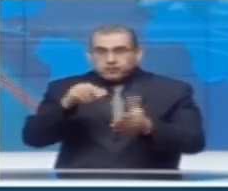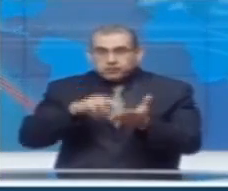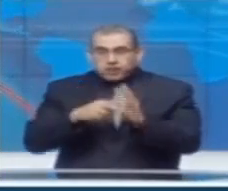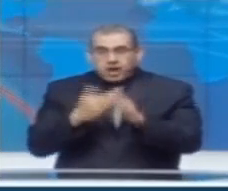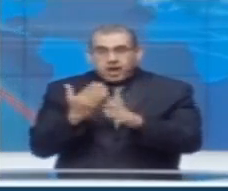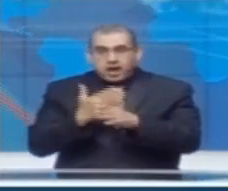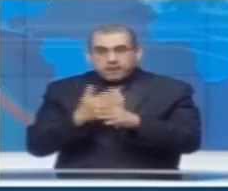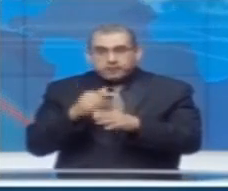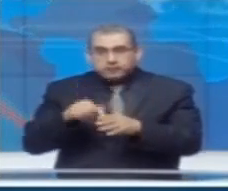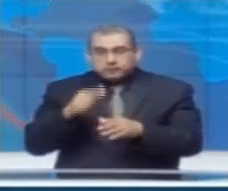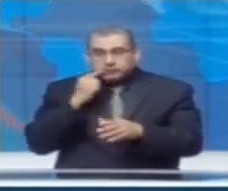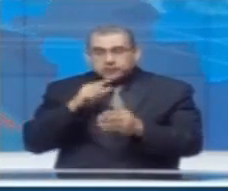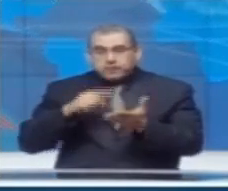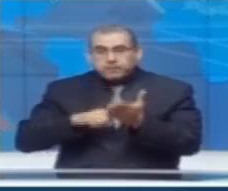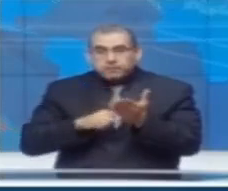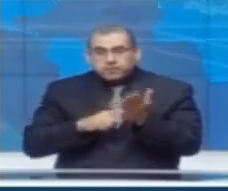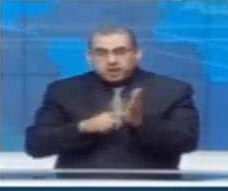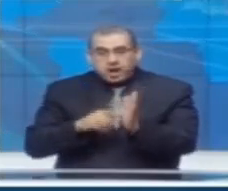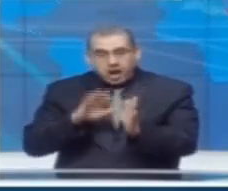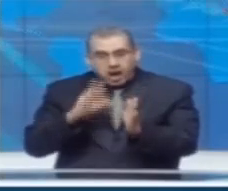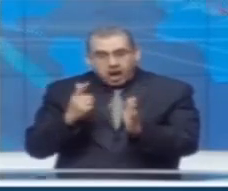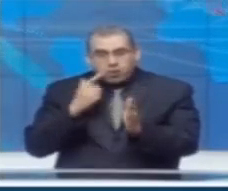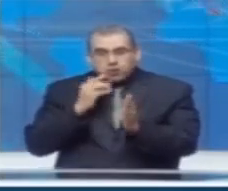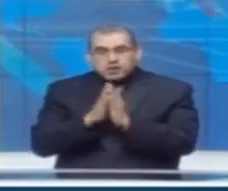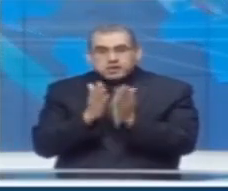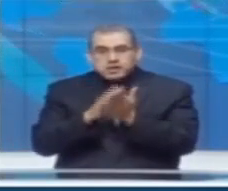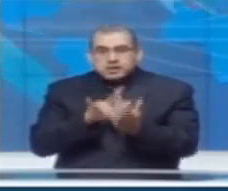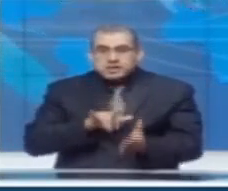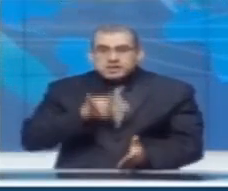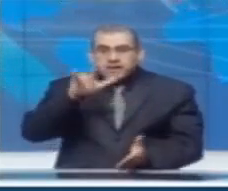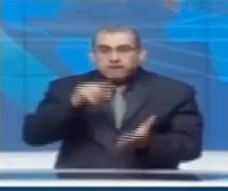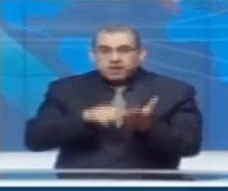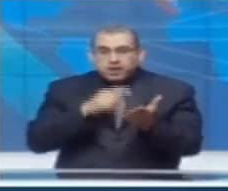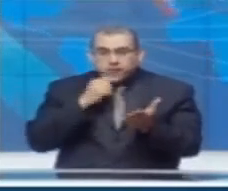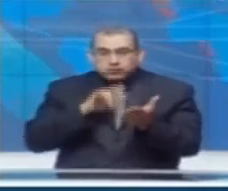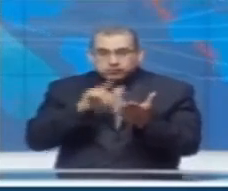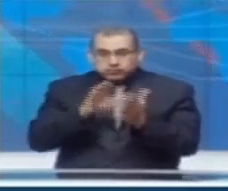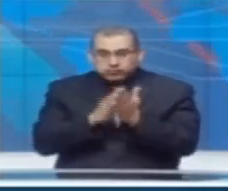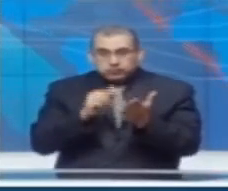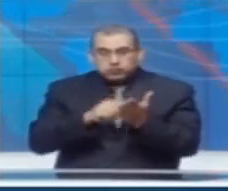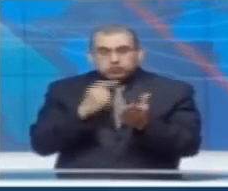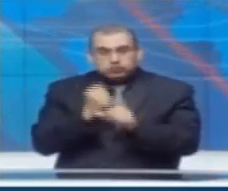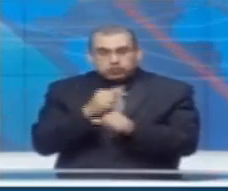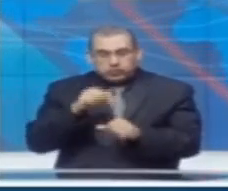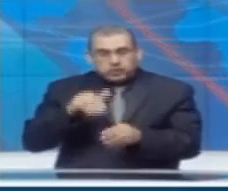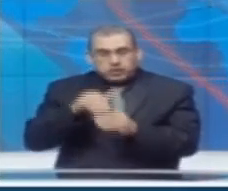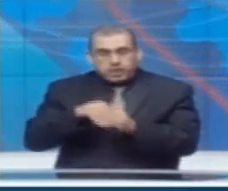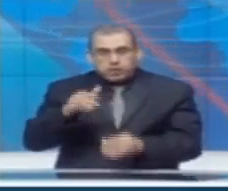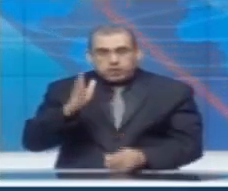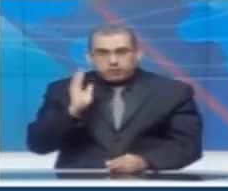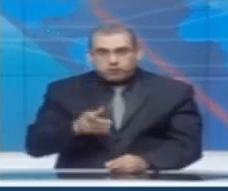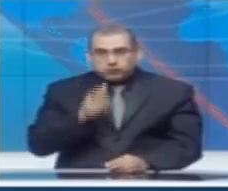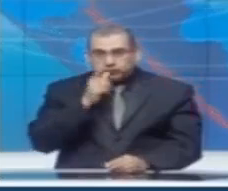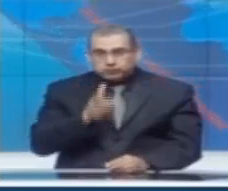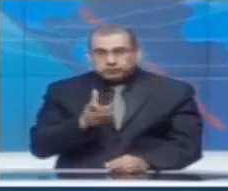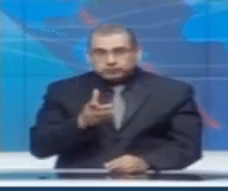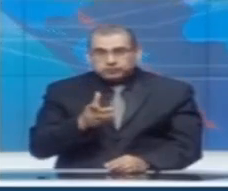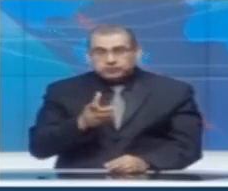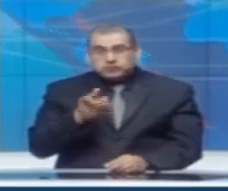خلال إظهار بطاقة الرقم القومي وتكون سارية، أو من خلال جواز السفر ويكون أيضا